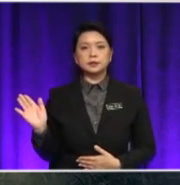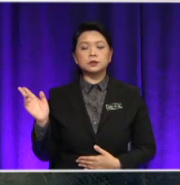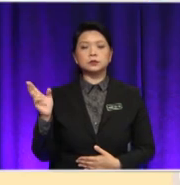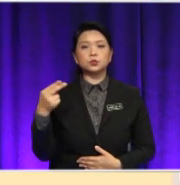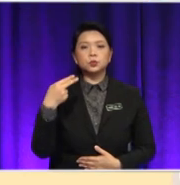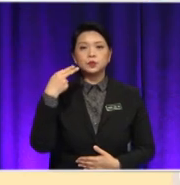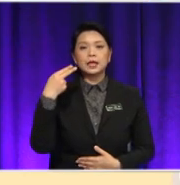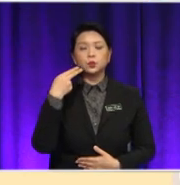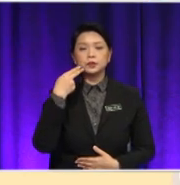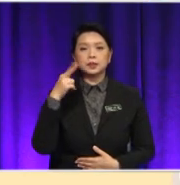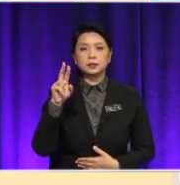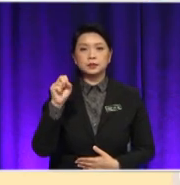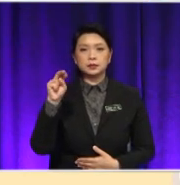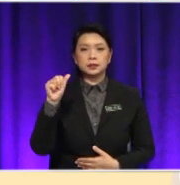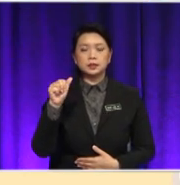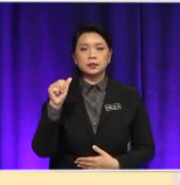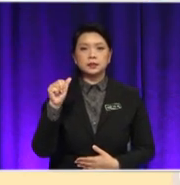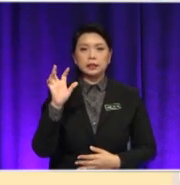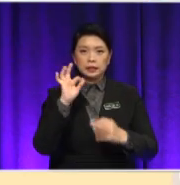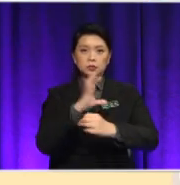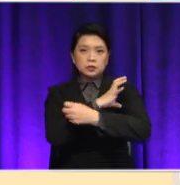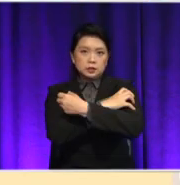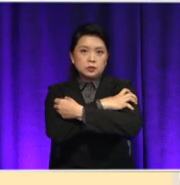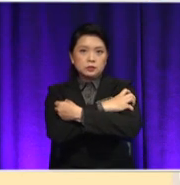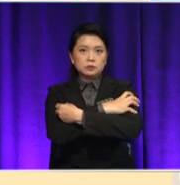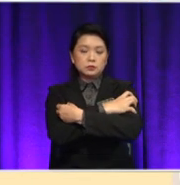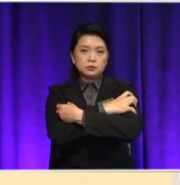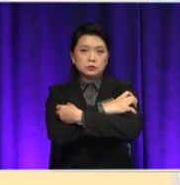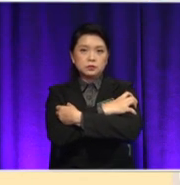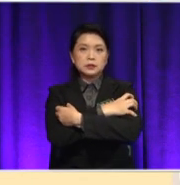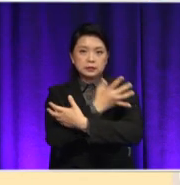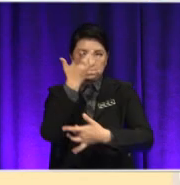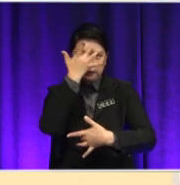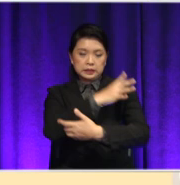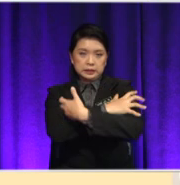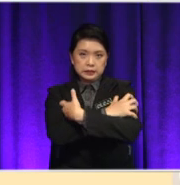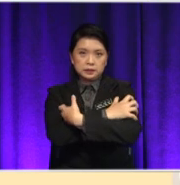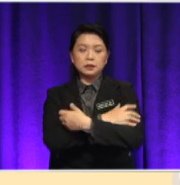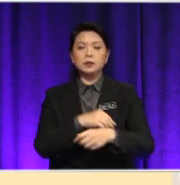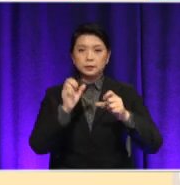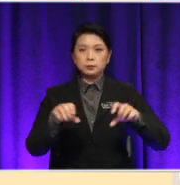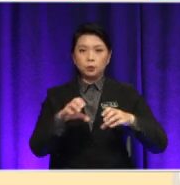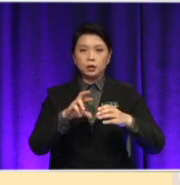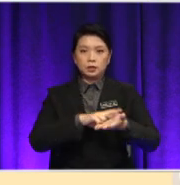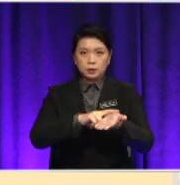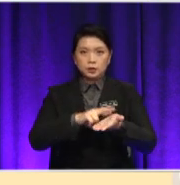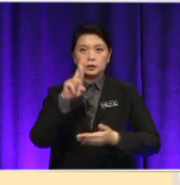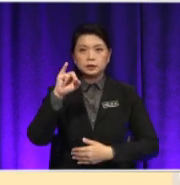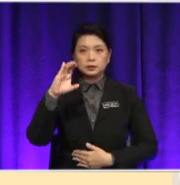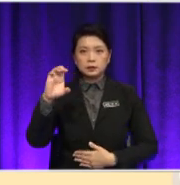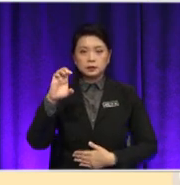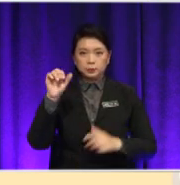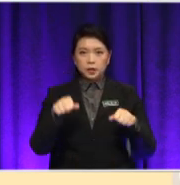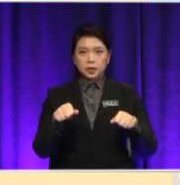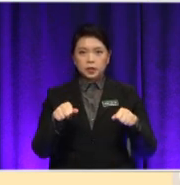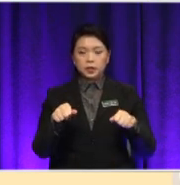Usnah. Kekejangan otot, Usnah. Boleh tak kita buat prosedur ataupun rawatan rice ni, Usnah? Boleh,